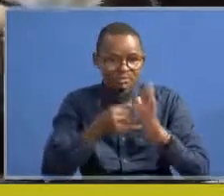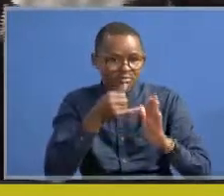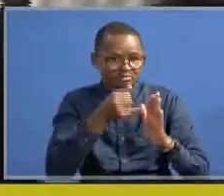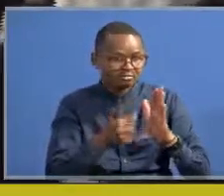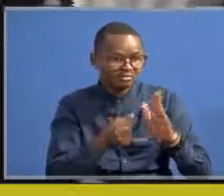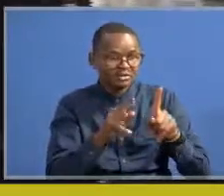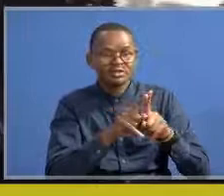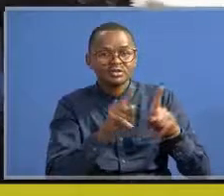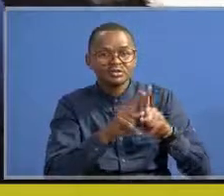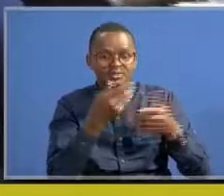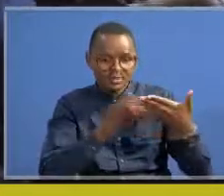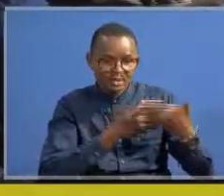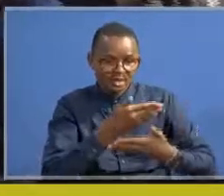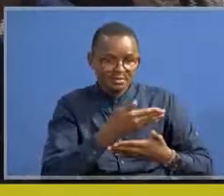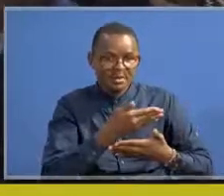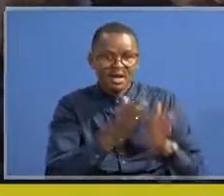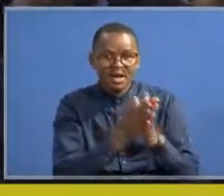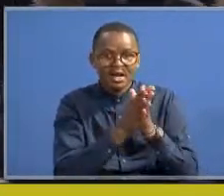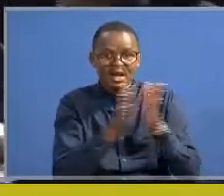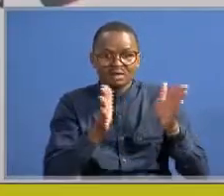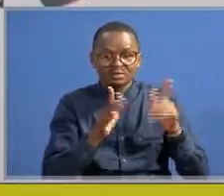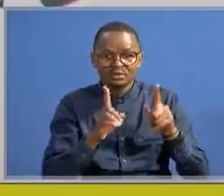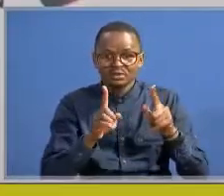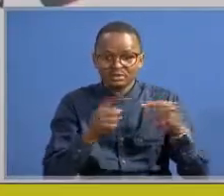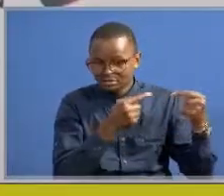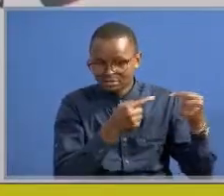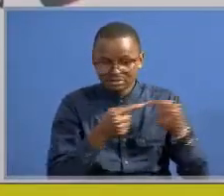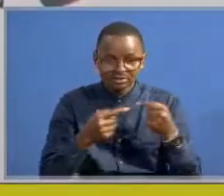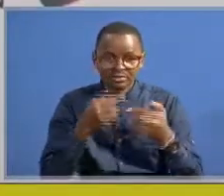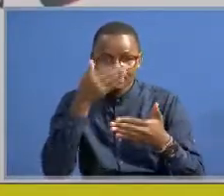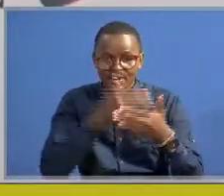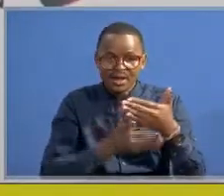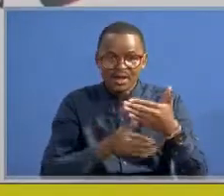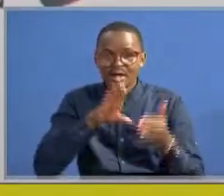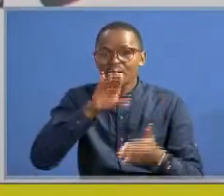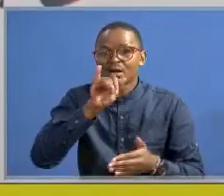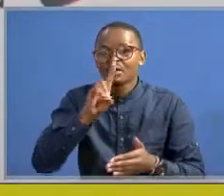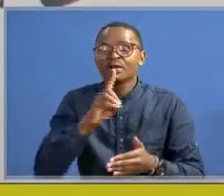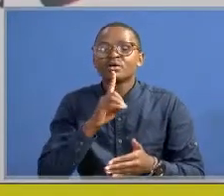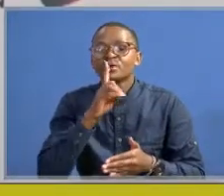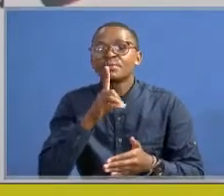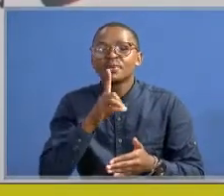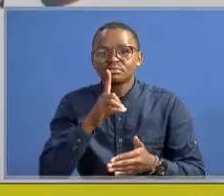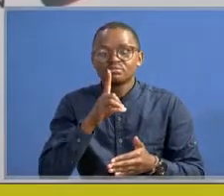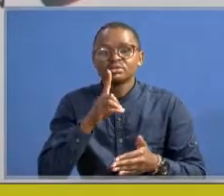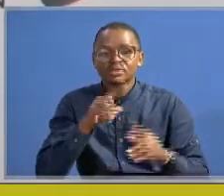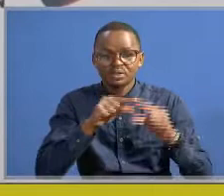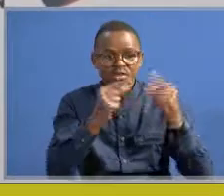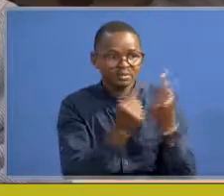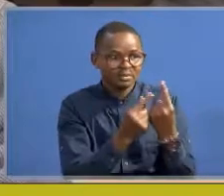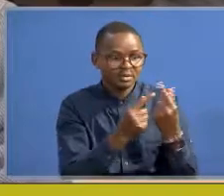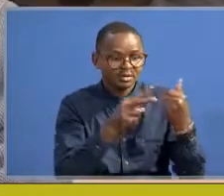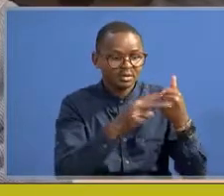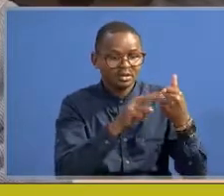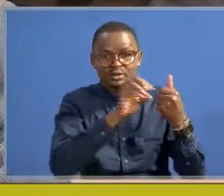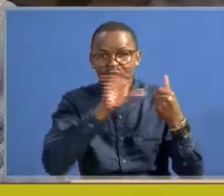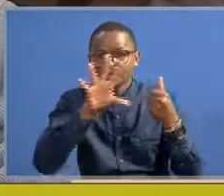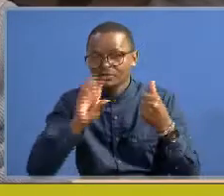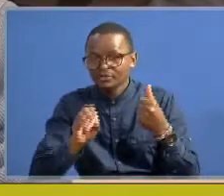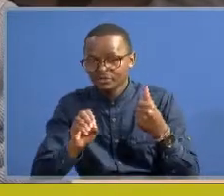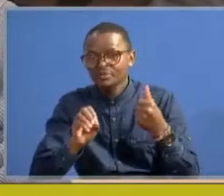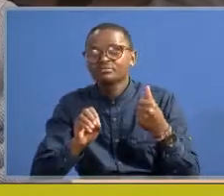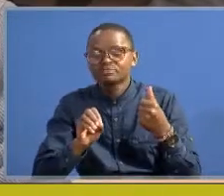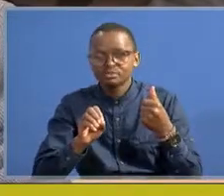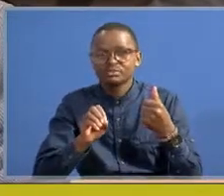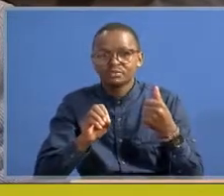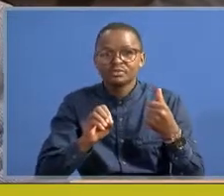Biashara, mapema hii leo alizindua shindano hili la Mbele na Biz na kusema kuwa zaidi ya vikundi 750 vya